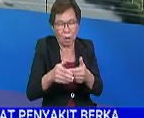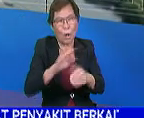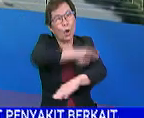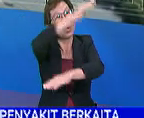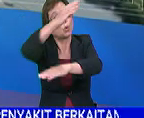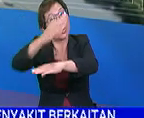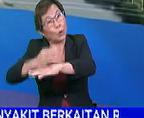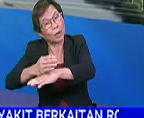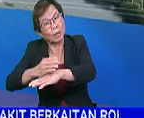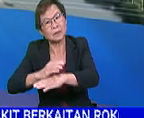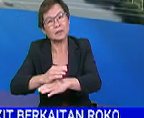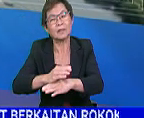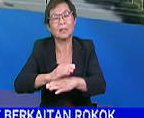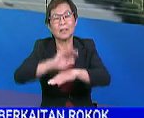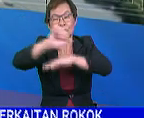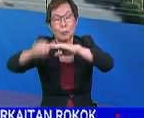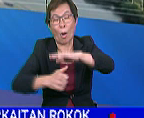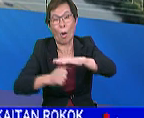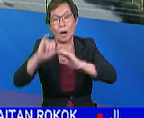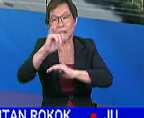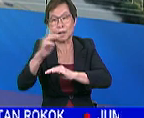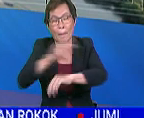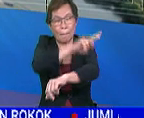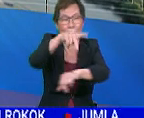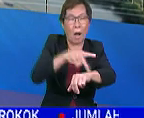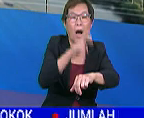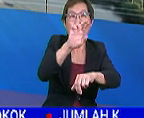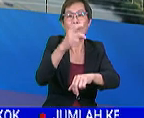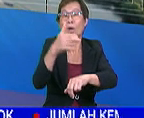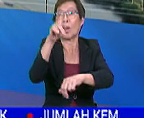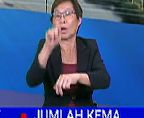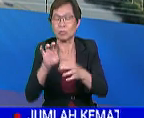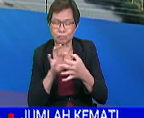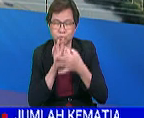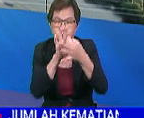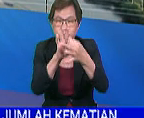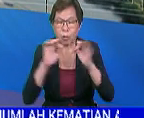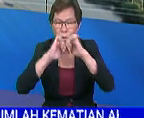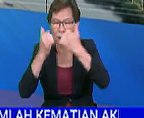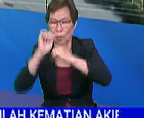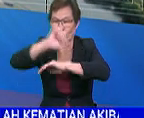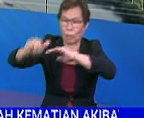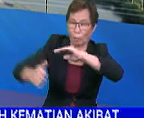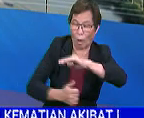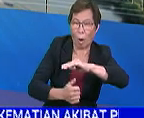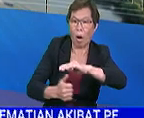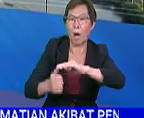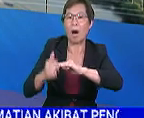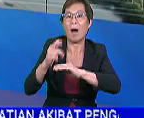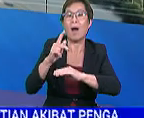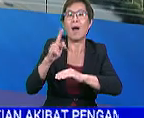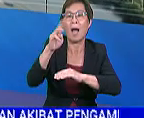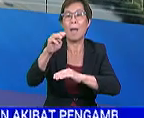terusmadi di bawah jawatankuasa pembangunan Padang ragut daerah dengan kerjasama agensi di bawah Kementerian Pertanian dan